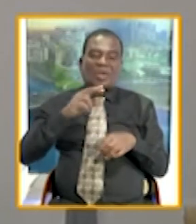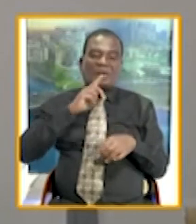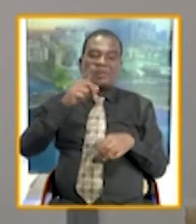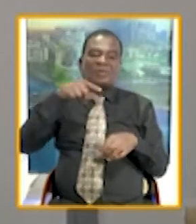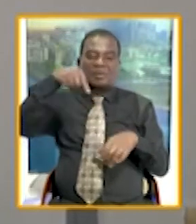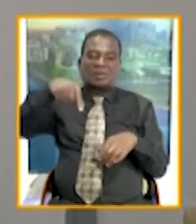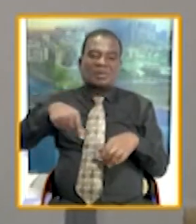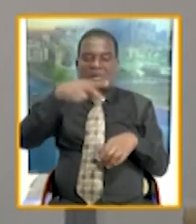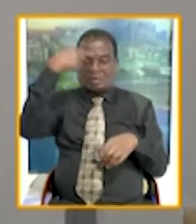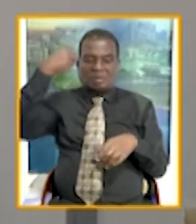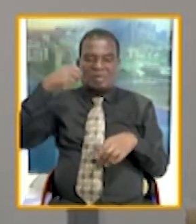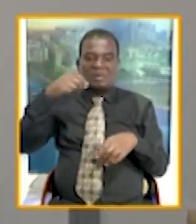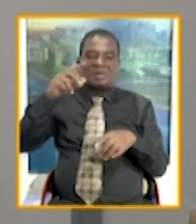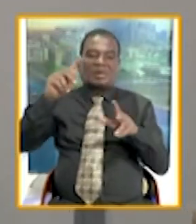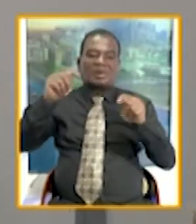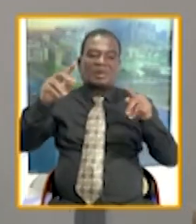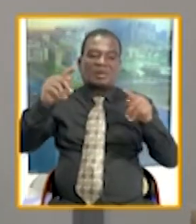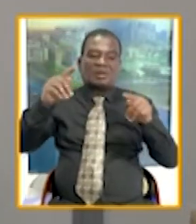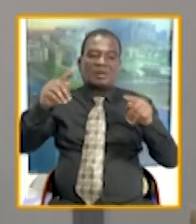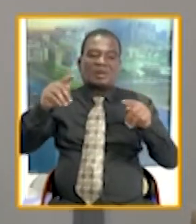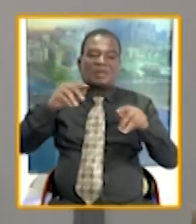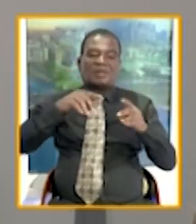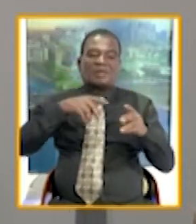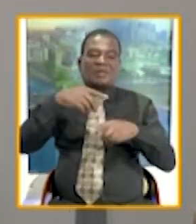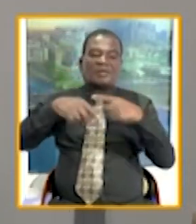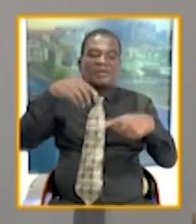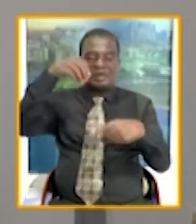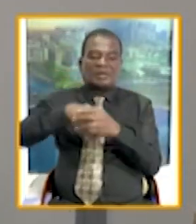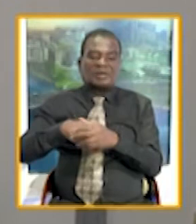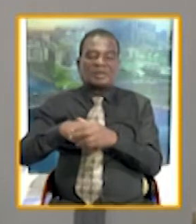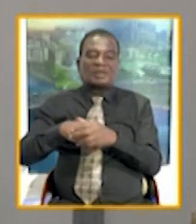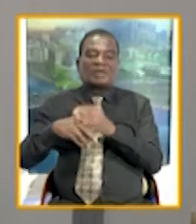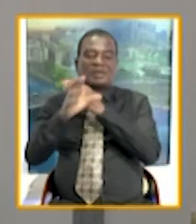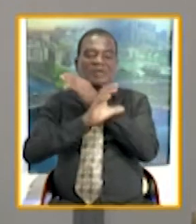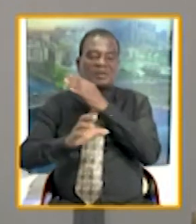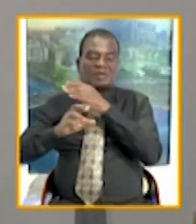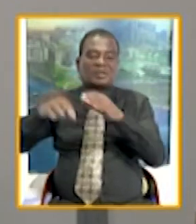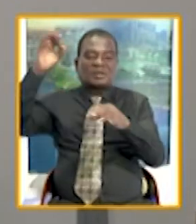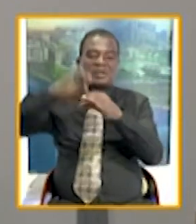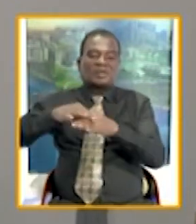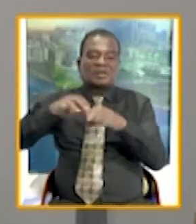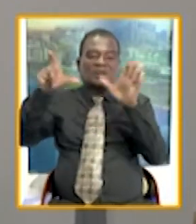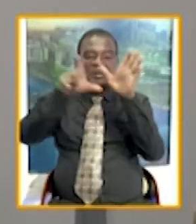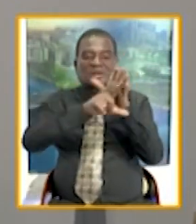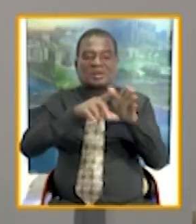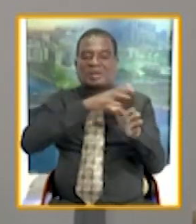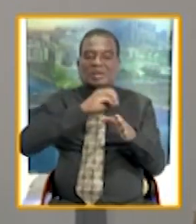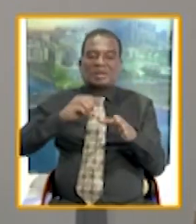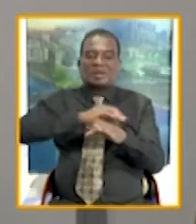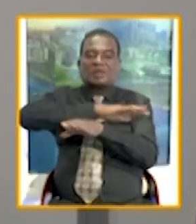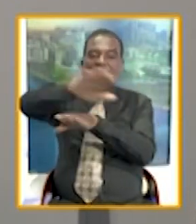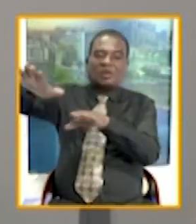rassurés parce que la RTI va dans les circonscriptions électorales et elle couvre